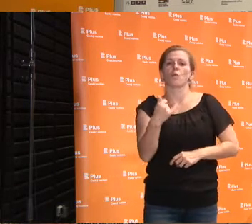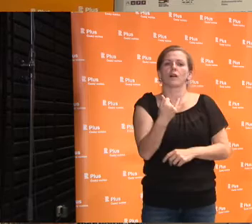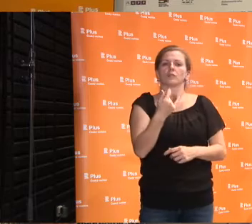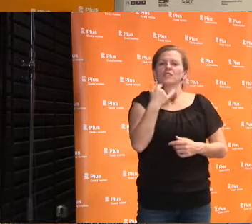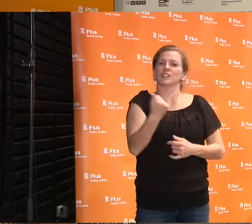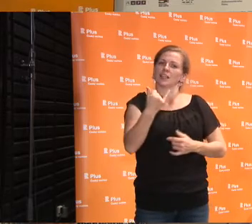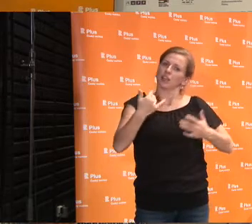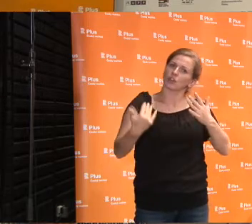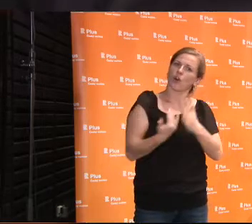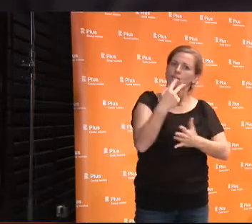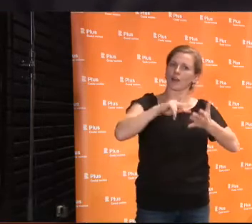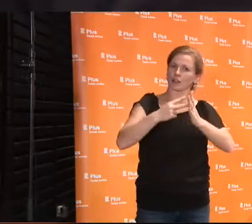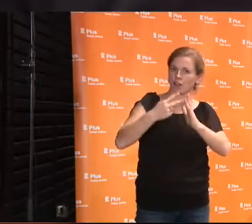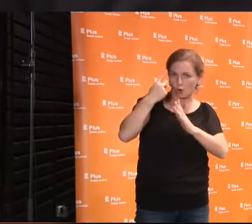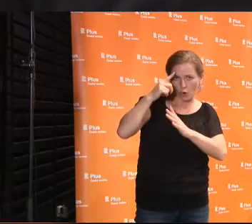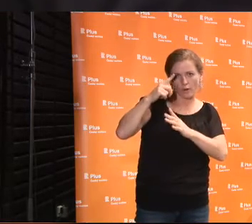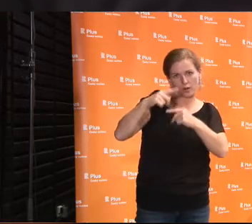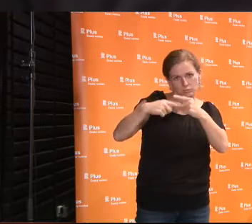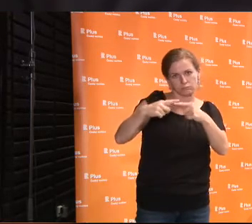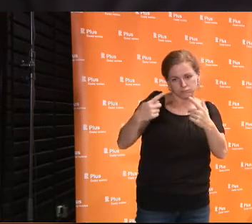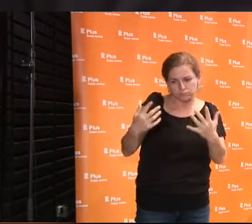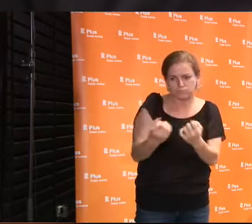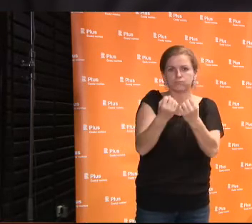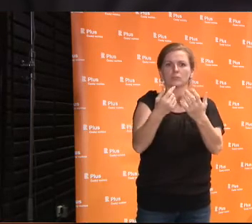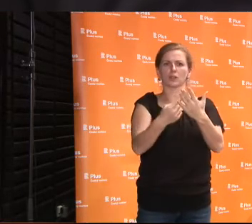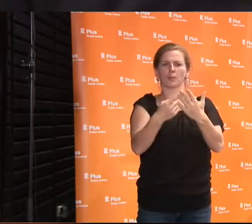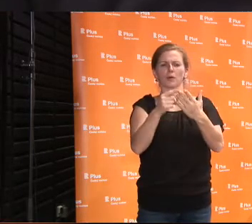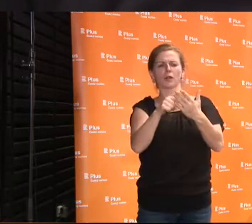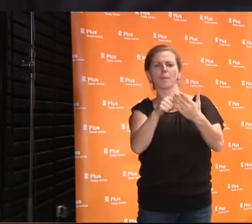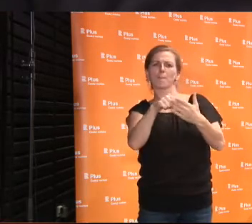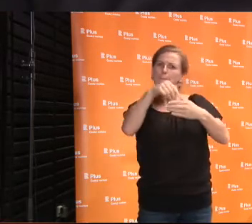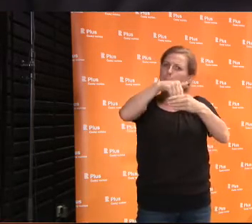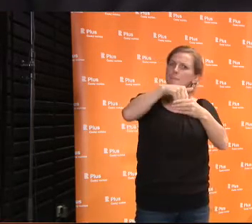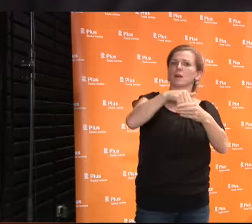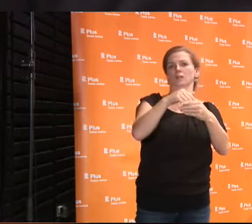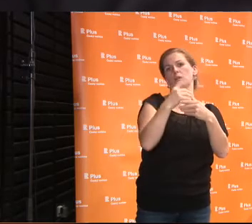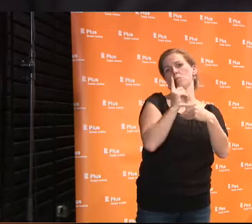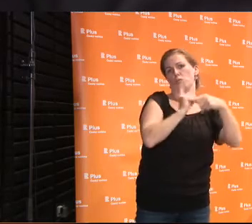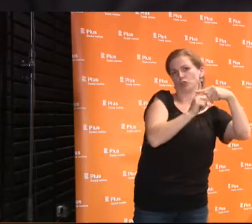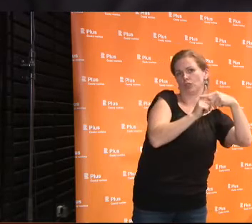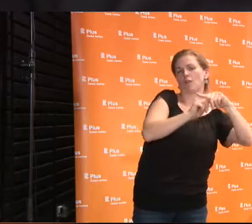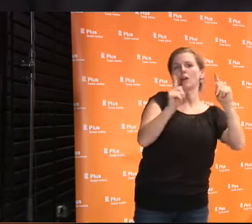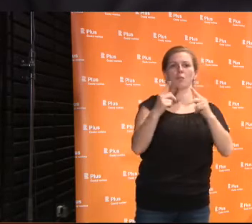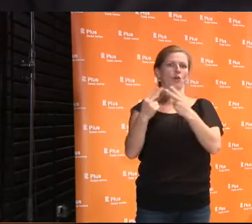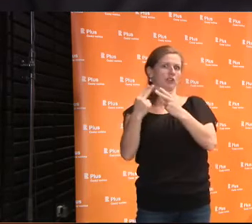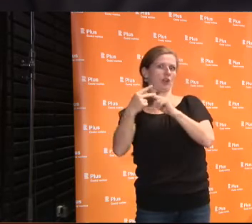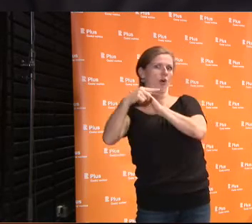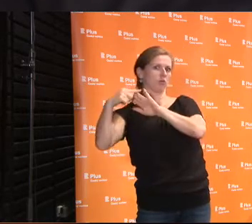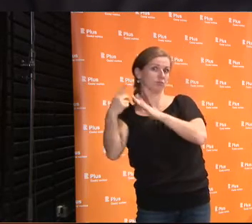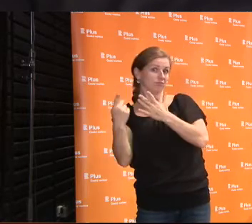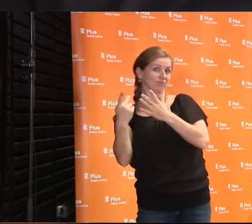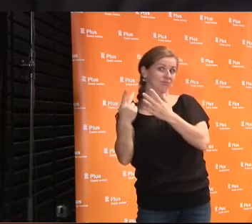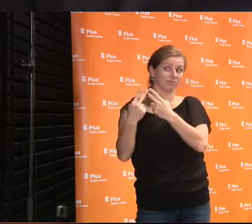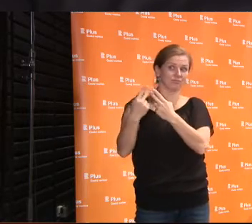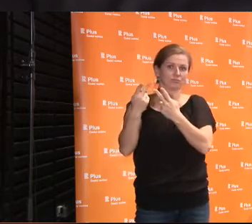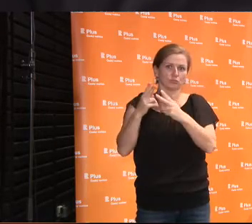nové technologie, skrývají v sobě prostě nějaké pozitivní stránky a nějaká velká nebezpečí. My jsme viděli,